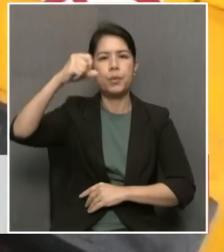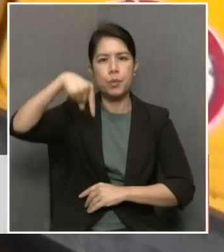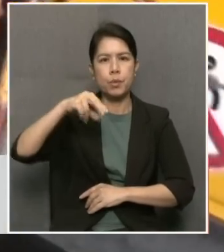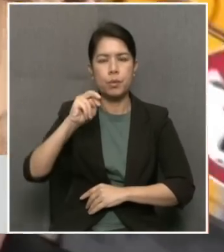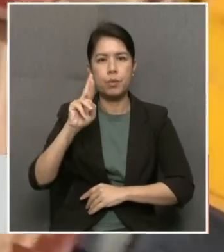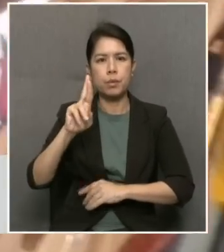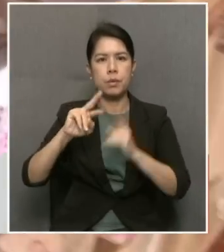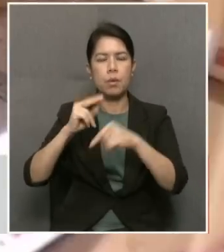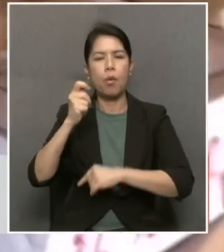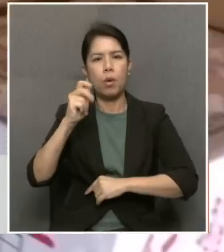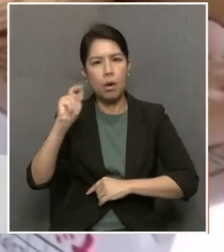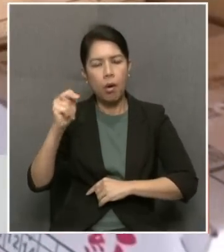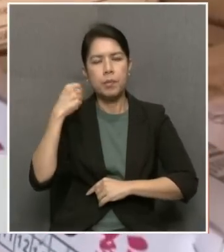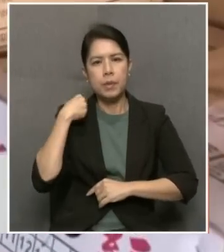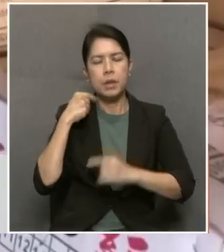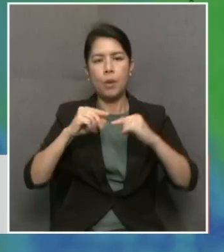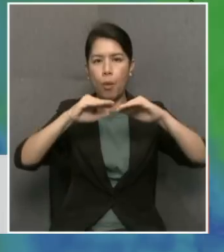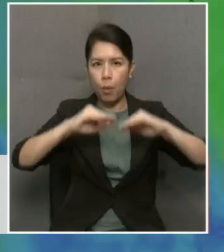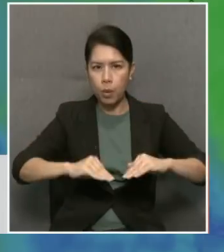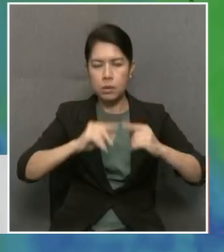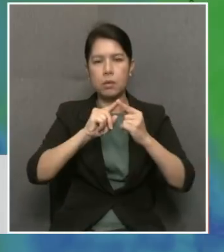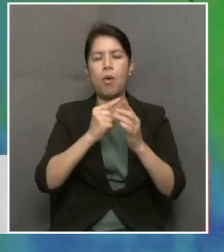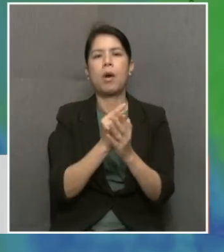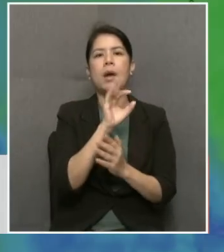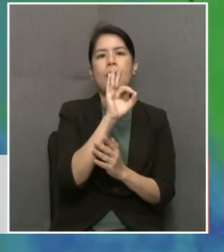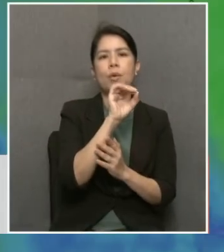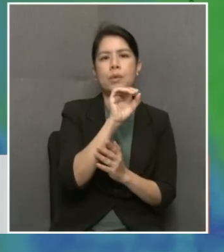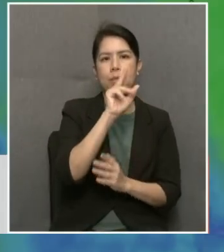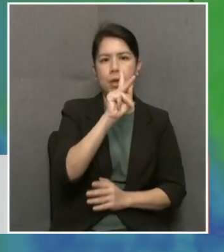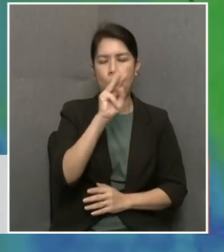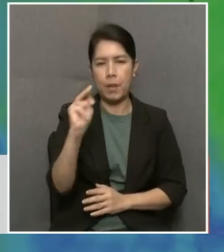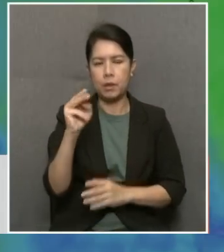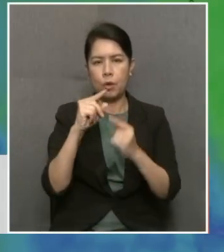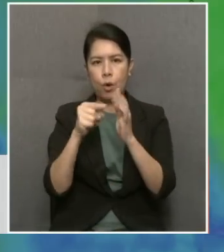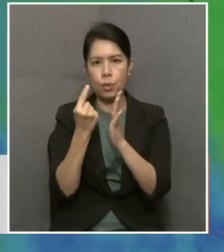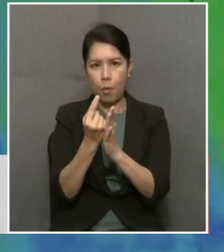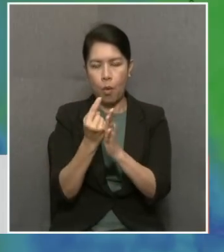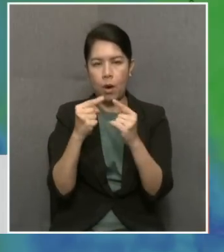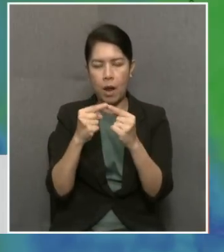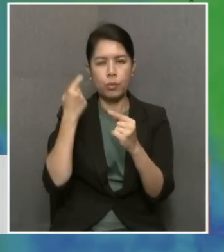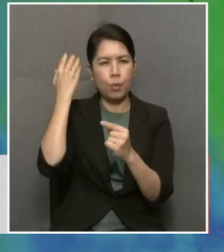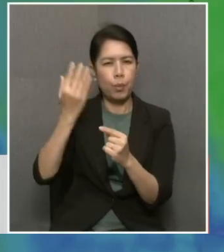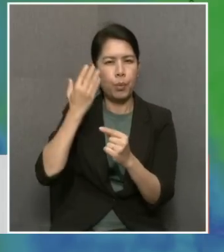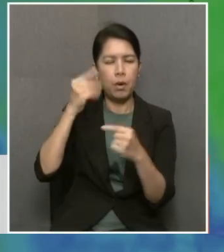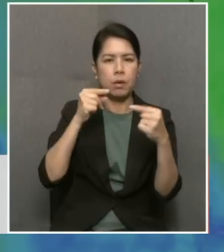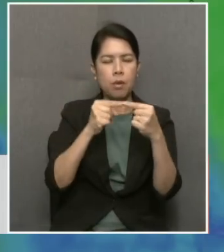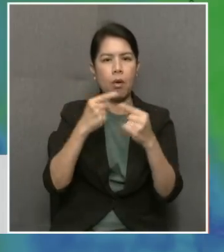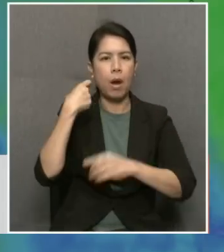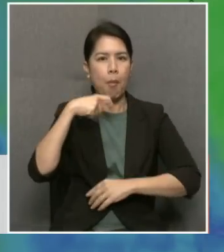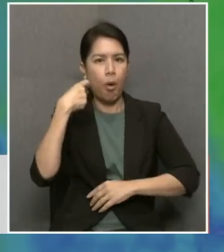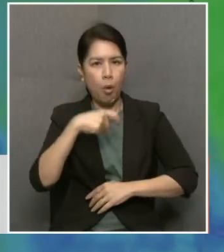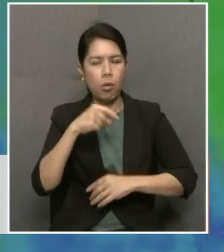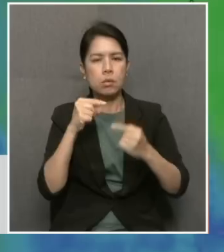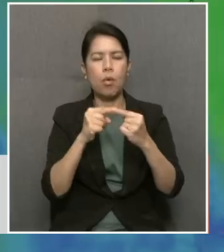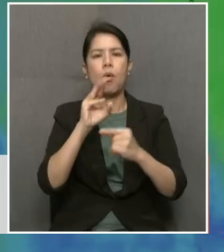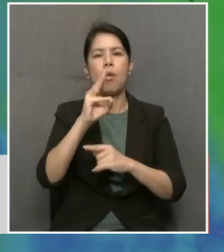ดลง90กิโลเมตรต่อชั่วโมงขณะมุ่งหน้าไปที่ฮ่องกงแล้วก็จะเข้าใกล้ฮ่องกงมากที่สุดในวันศุกร์นี้6ตุลา